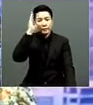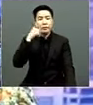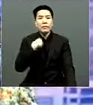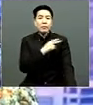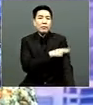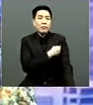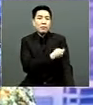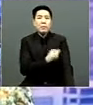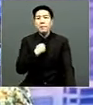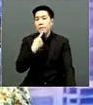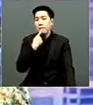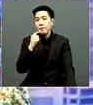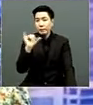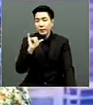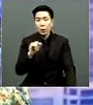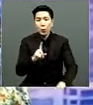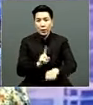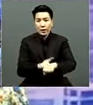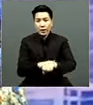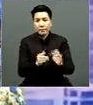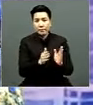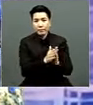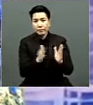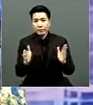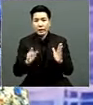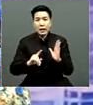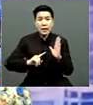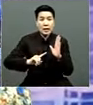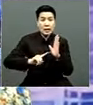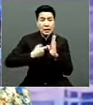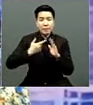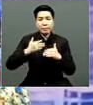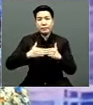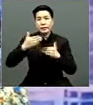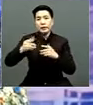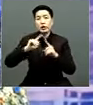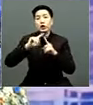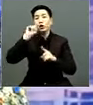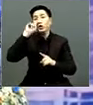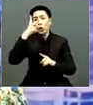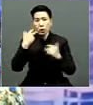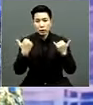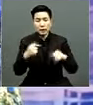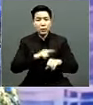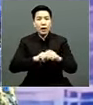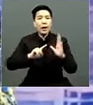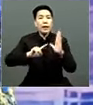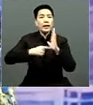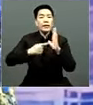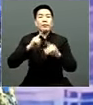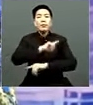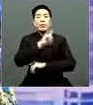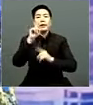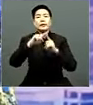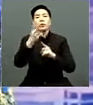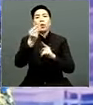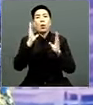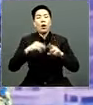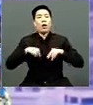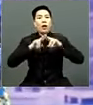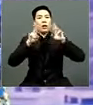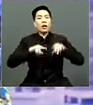ได้บอกระยะเวลาในการที่จะสตาร์ทในระยะ2เนี่ยที่ผ่อนคลายระยะ2เนี่ยว่าเริ่มวันที่เท่าไหร่เชื่อว่าผู้ประกอบ